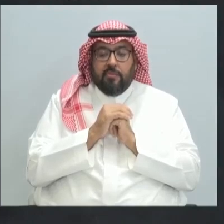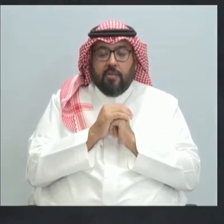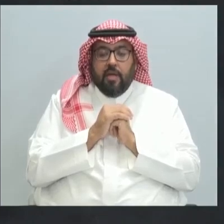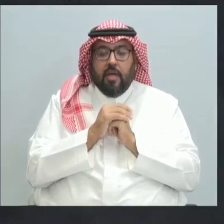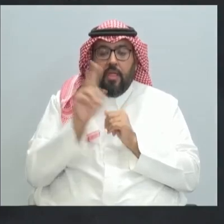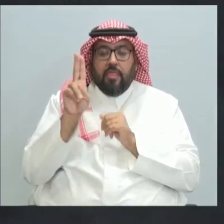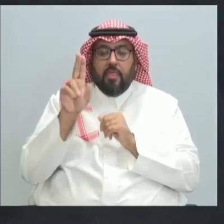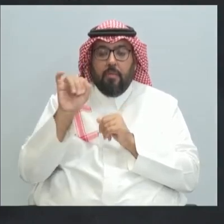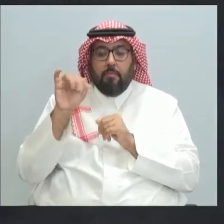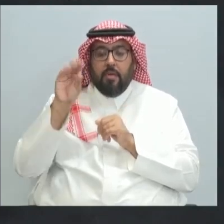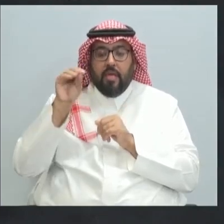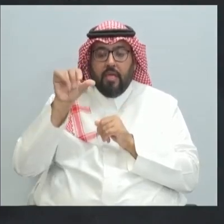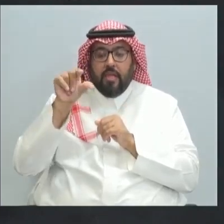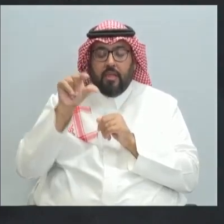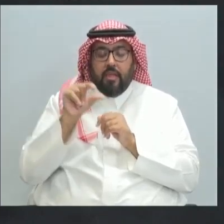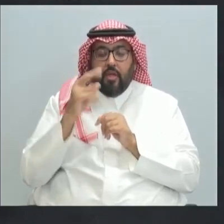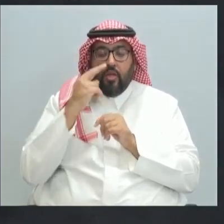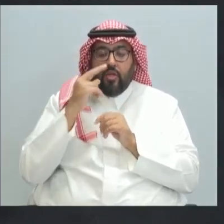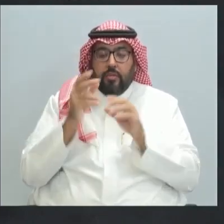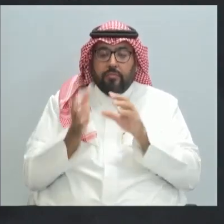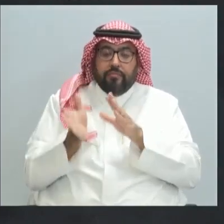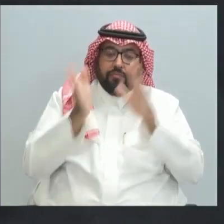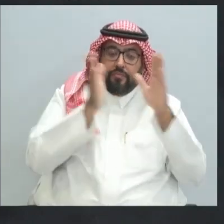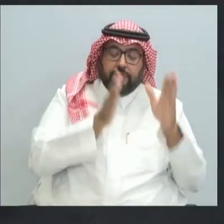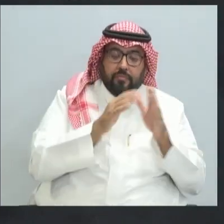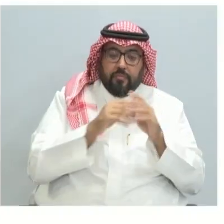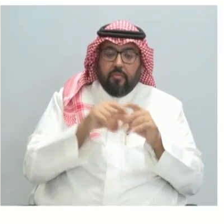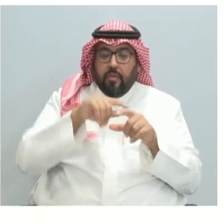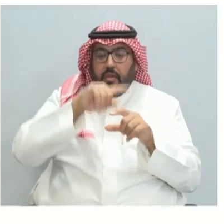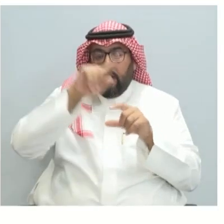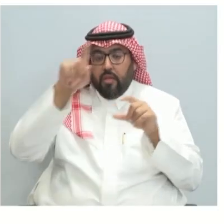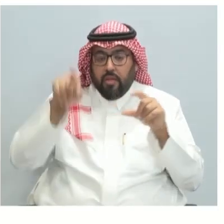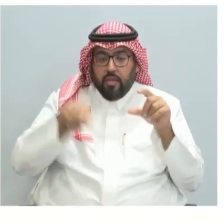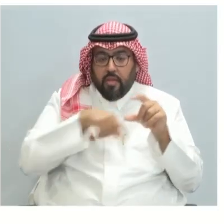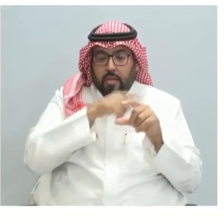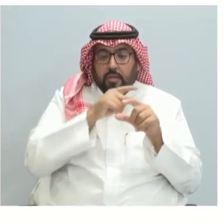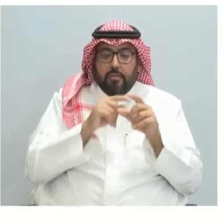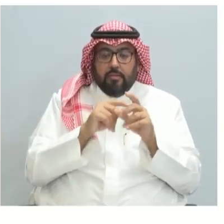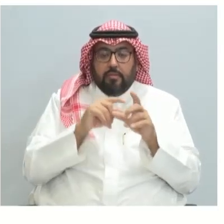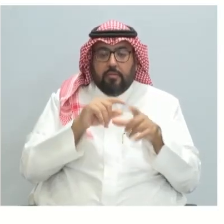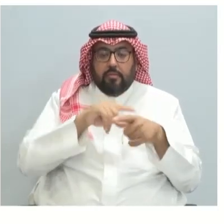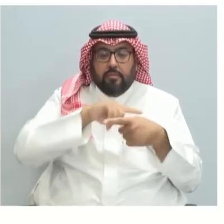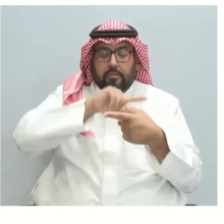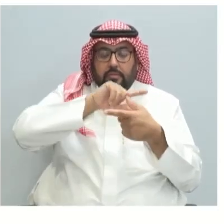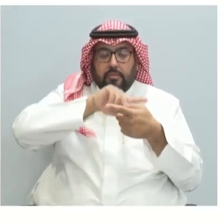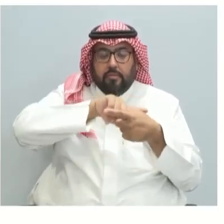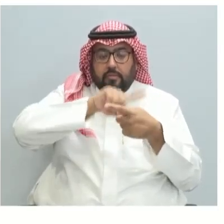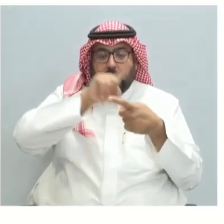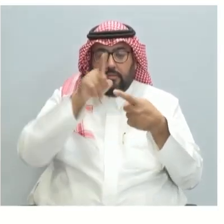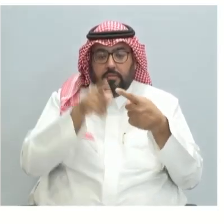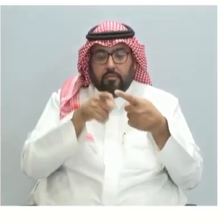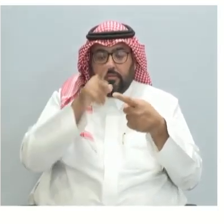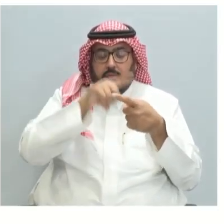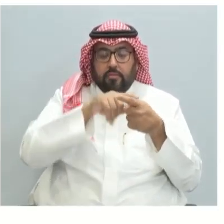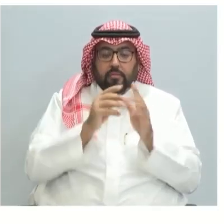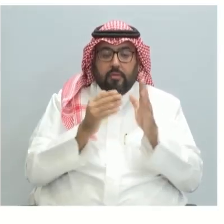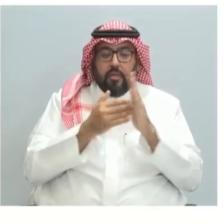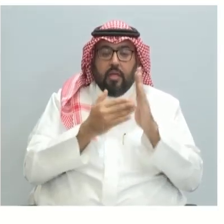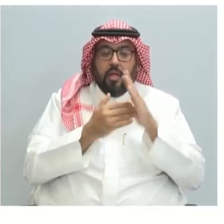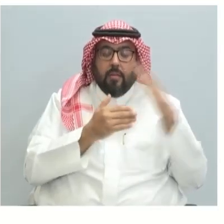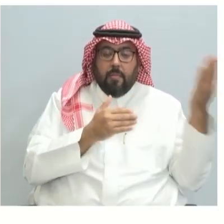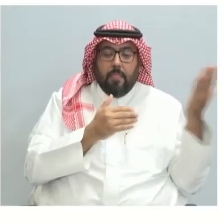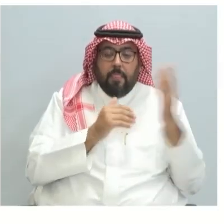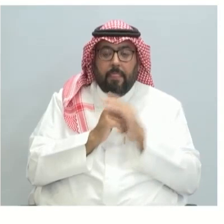تمهيد انقل قطاعات الدائريه الى المنقله الدائريه على اليسار نريد ان ننقل هذه